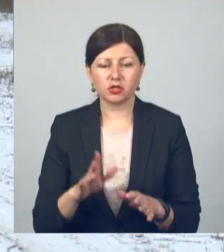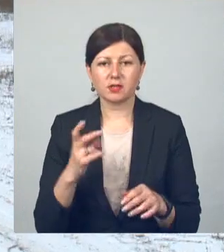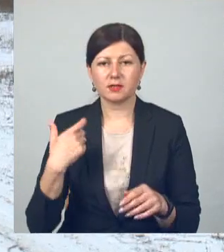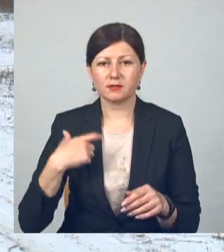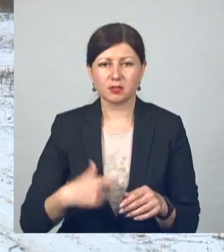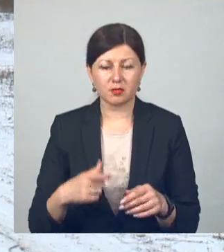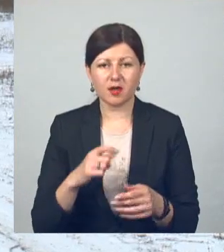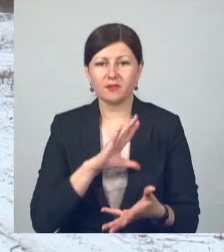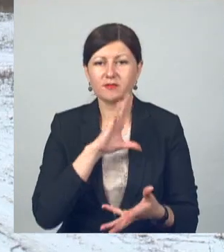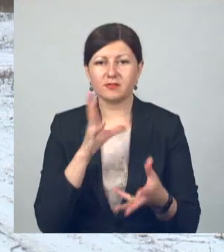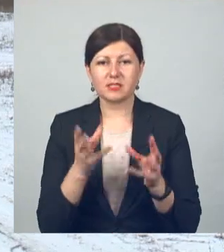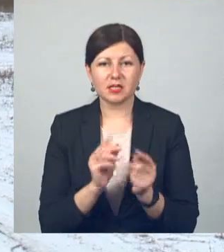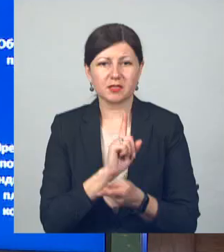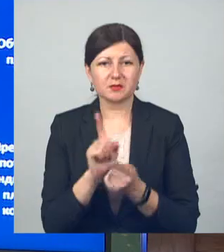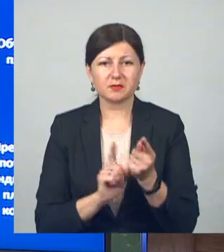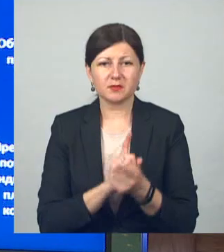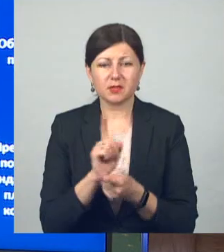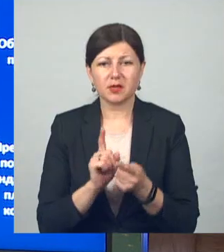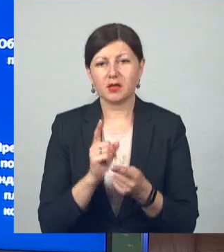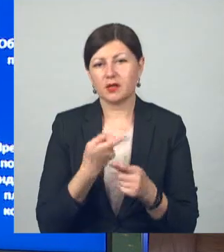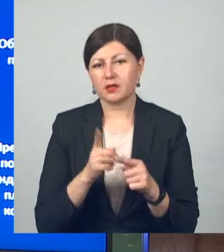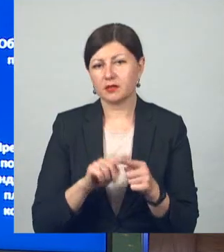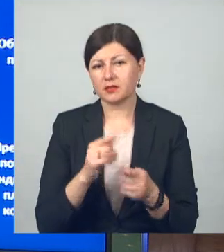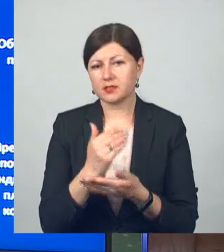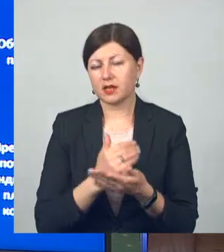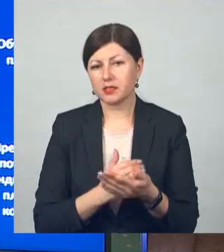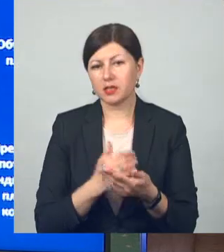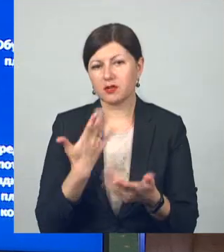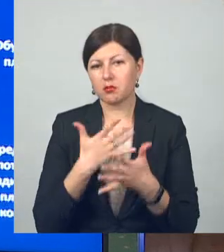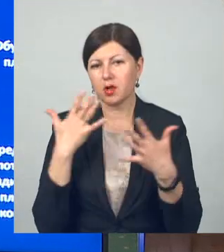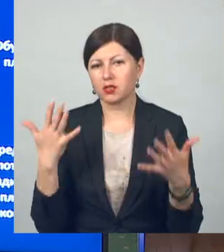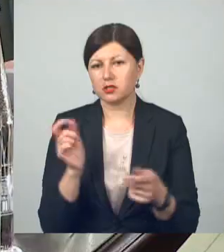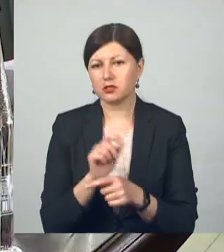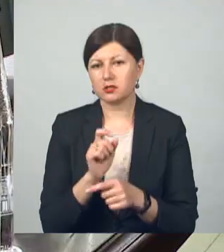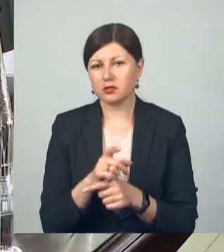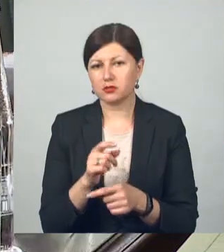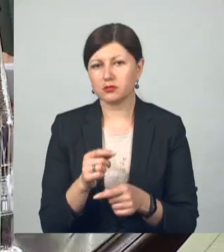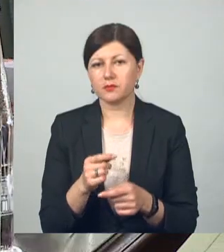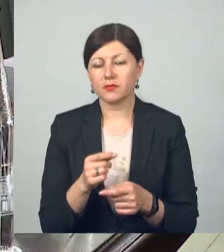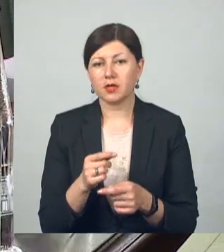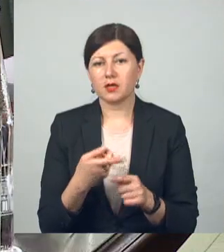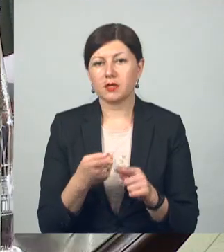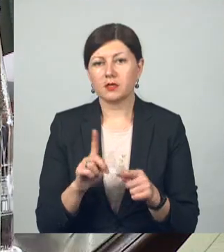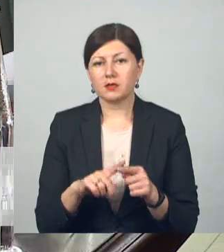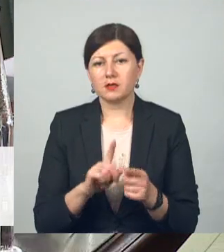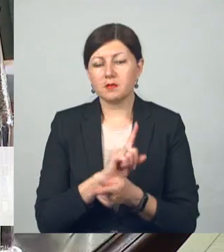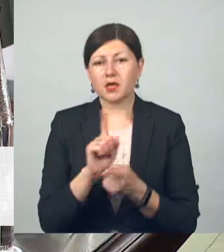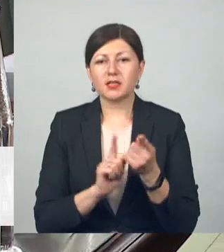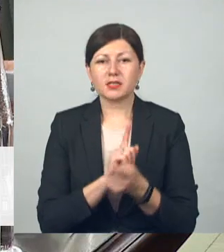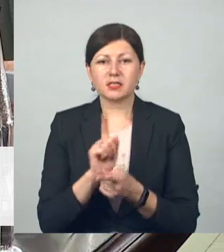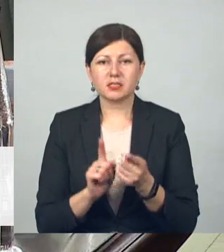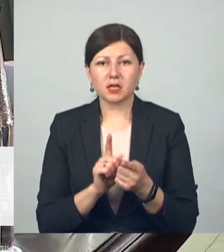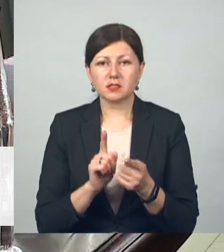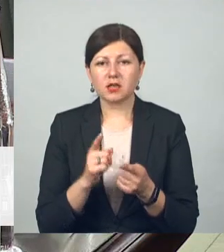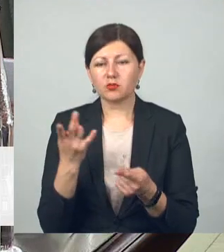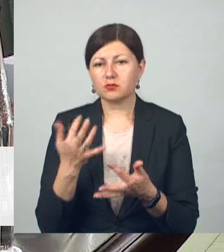себя. В целом, обновленная концепция мусорной стратегии ставит масштабные задачи. То есть это модернизация инфраструктуры